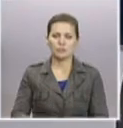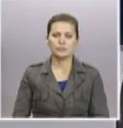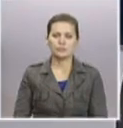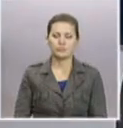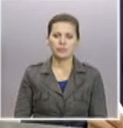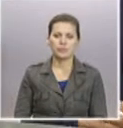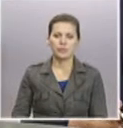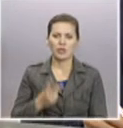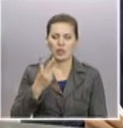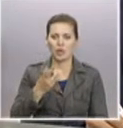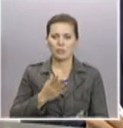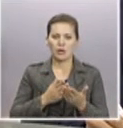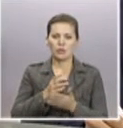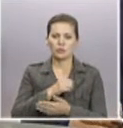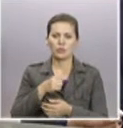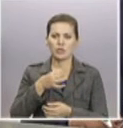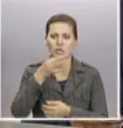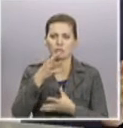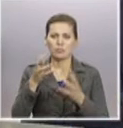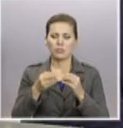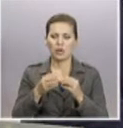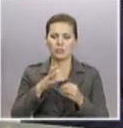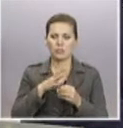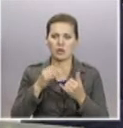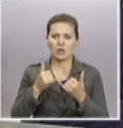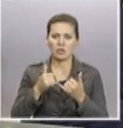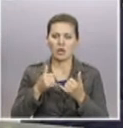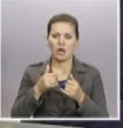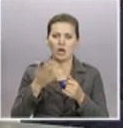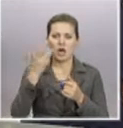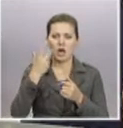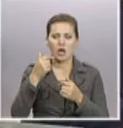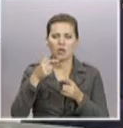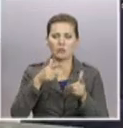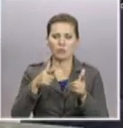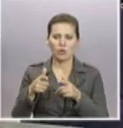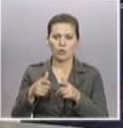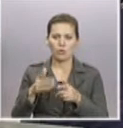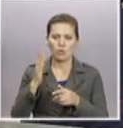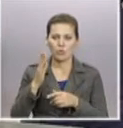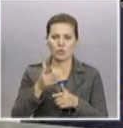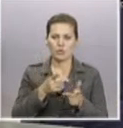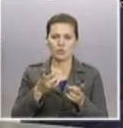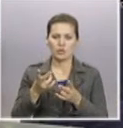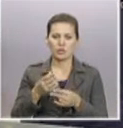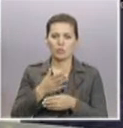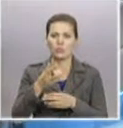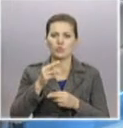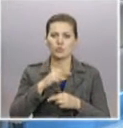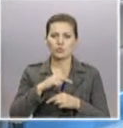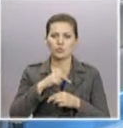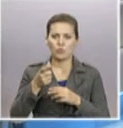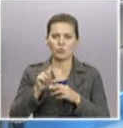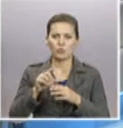2 бағыттағы жаңа өзіңіз айтып өткен бекет толыққанды қашан біту керек? Енді бұл жұмыстары